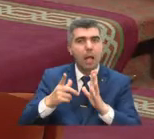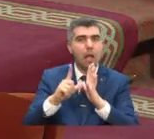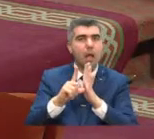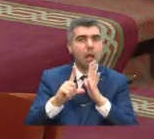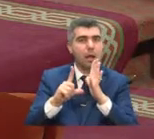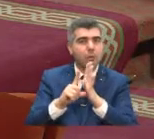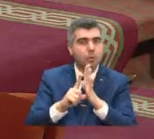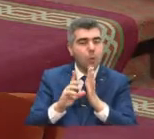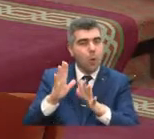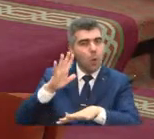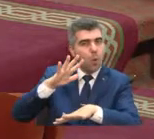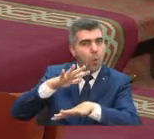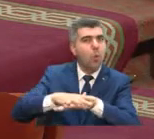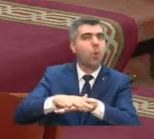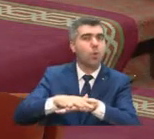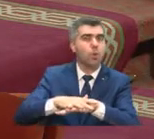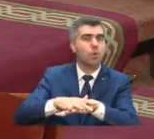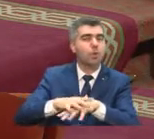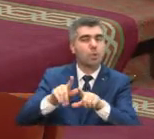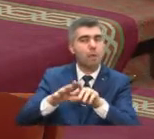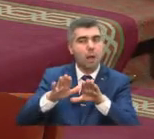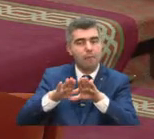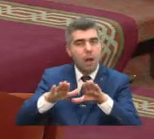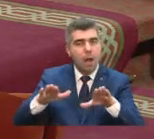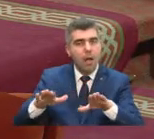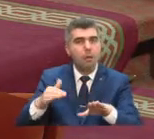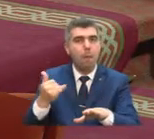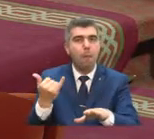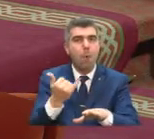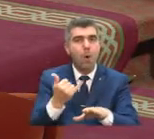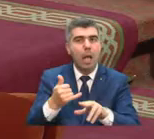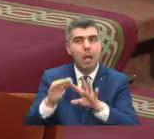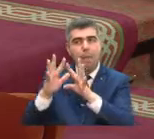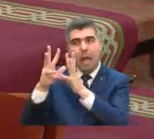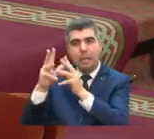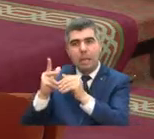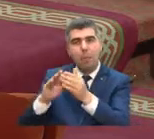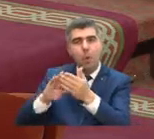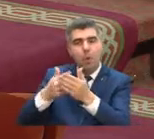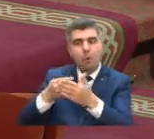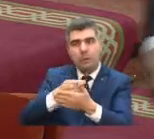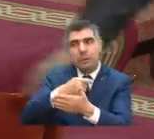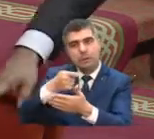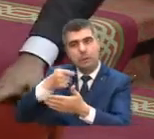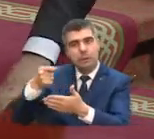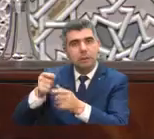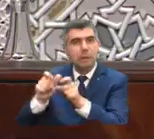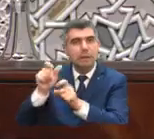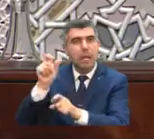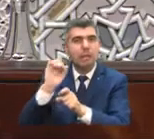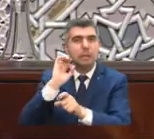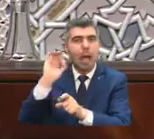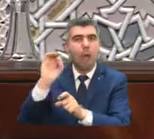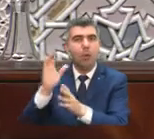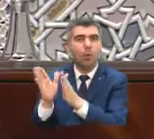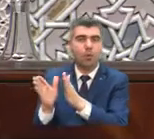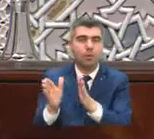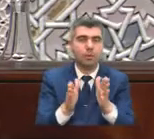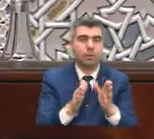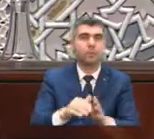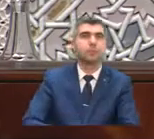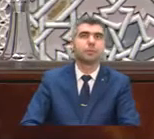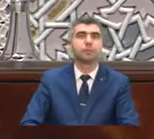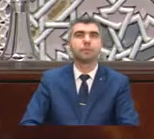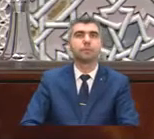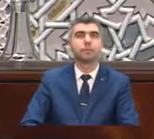تعبئة الأراضي الضرورية للاستثمار. شكرا. تعقيب